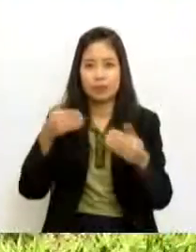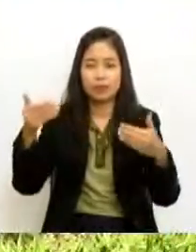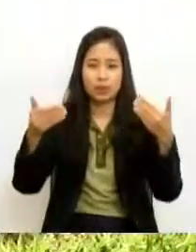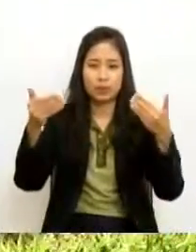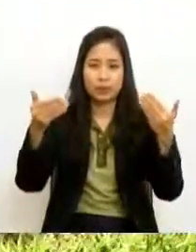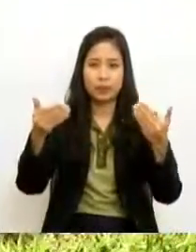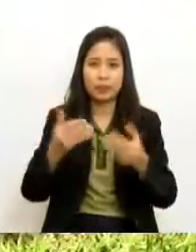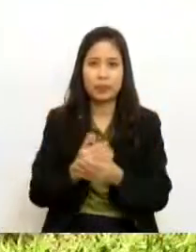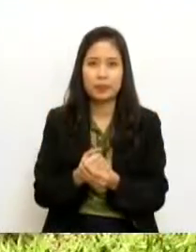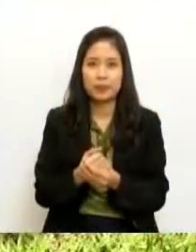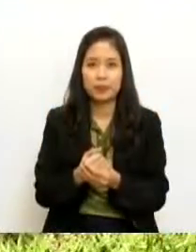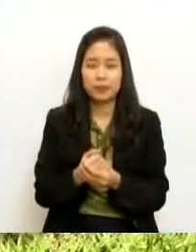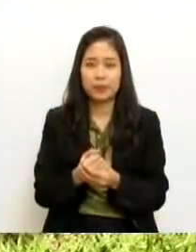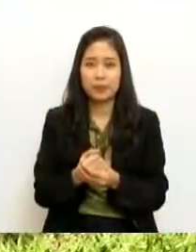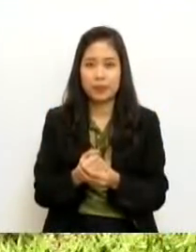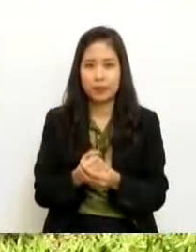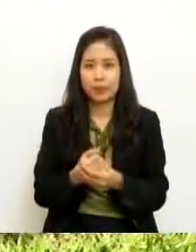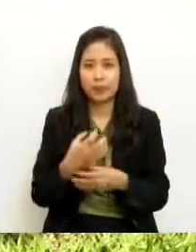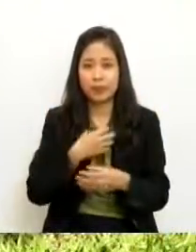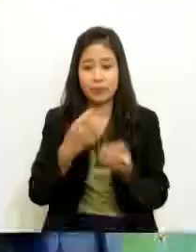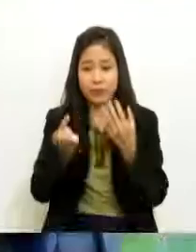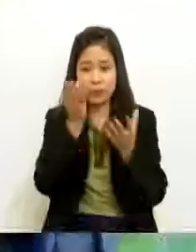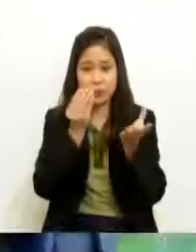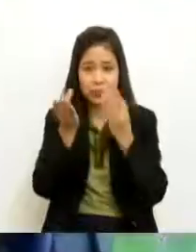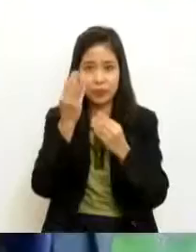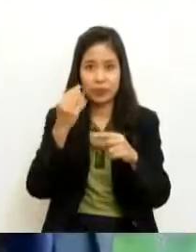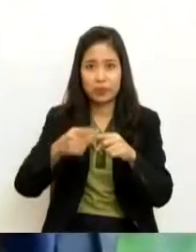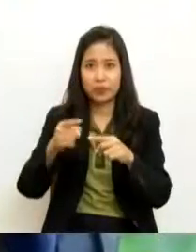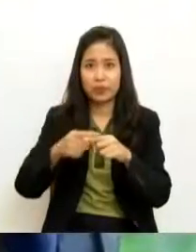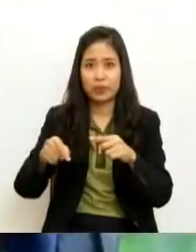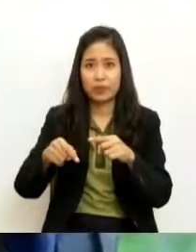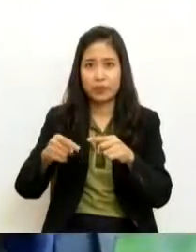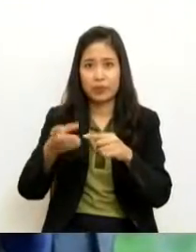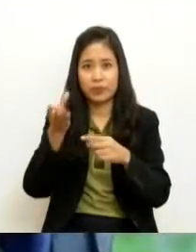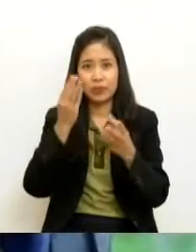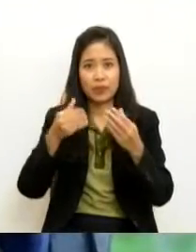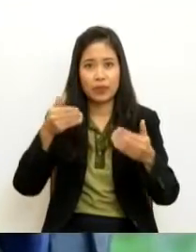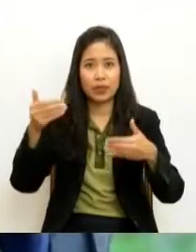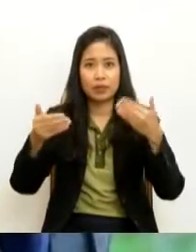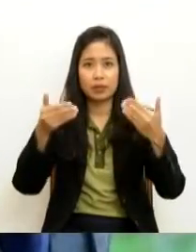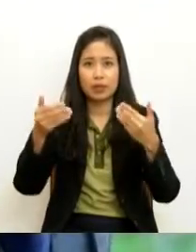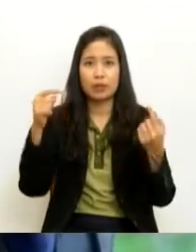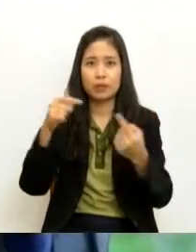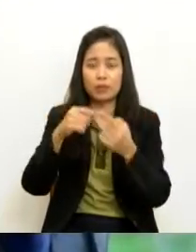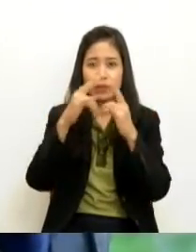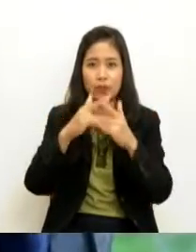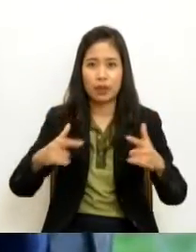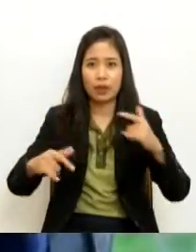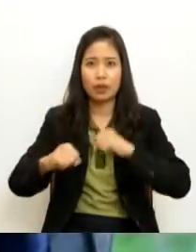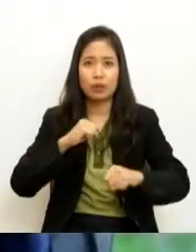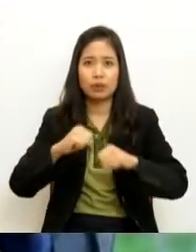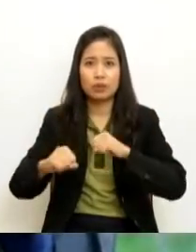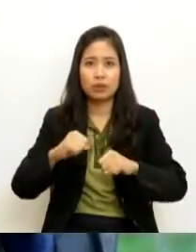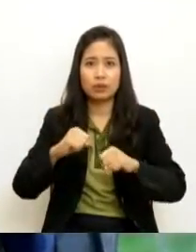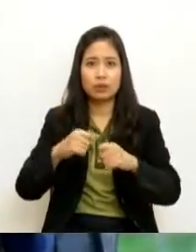ครับแต่ว่างานนี้เราก็มาเน้นในเรื่องของ active learning แต่ว่าเข้าสู่ในเรื่องของกิจกรรมค่ายเยาวชนรักพงไพเนาะซึ่งมุ่